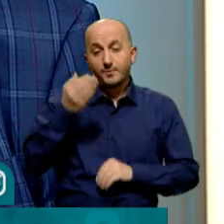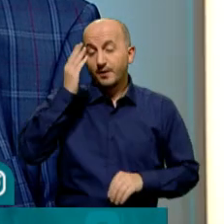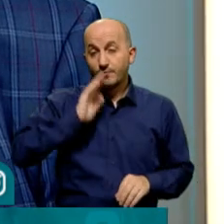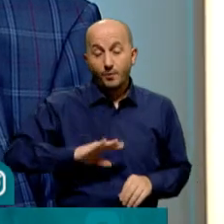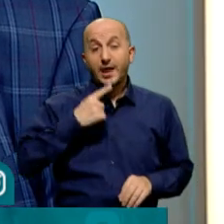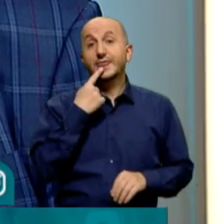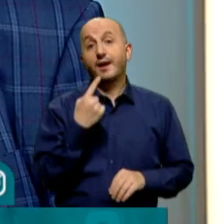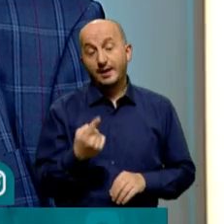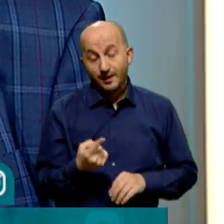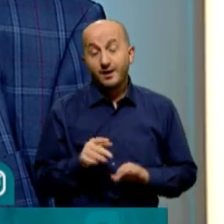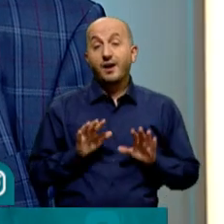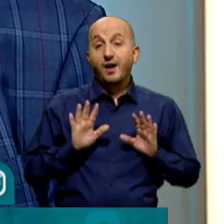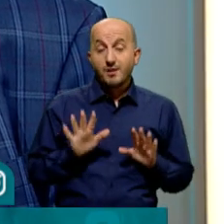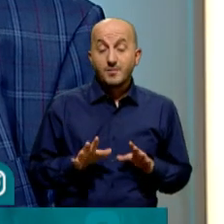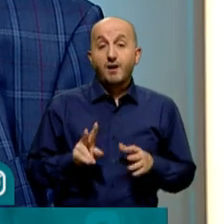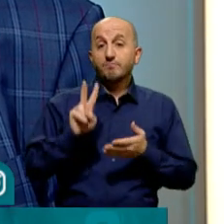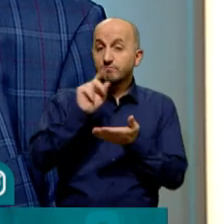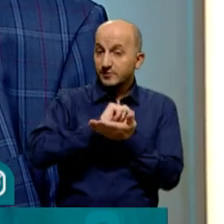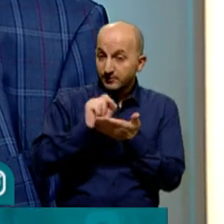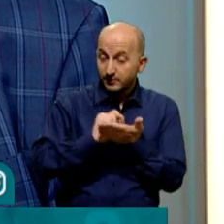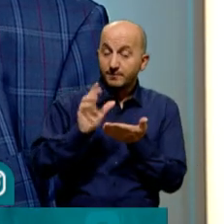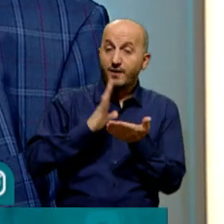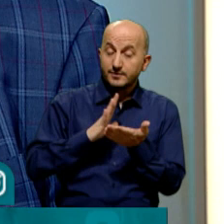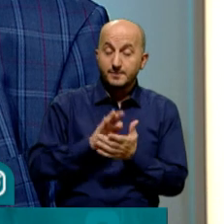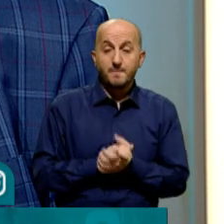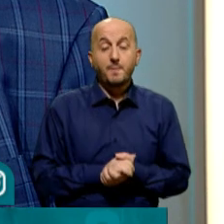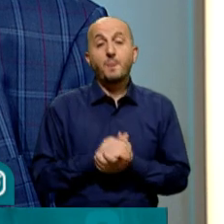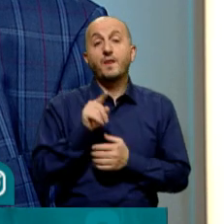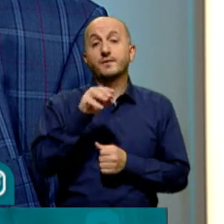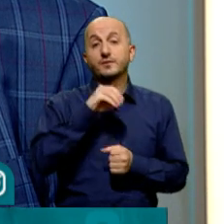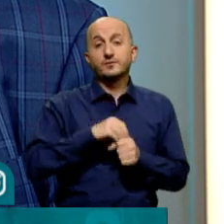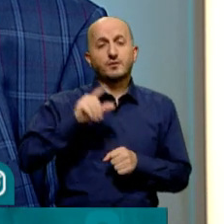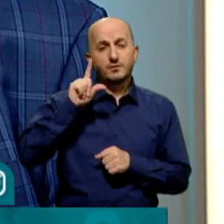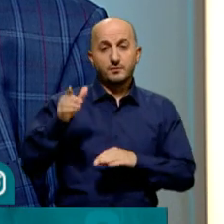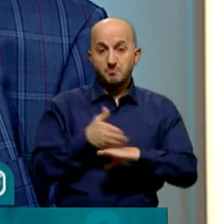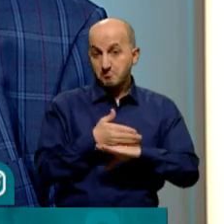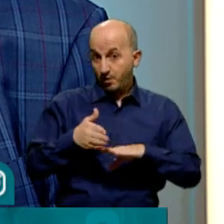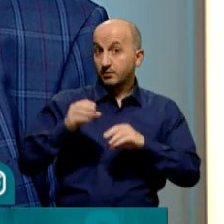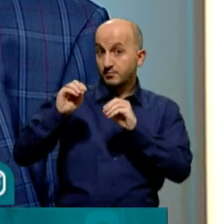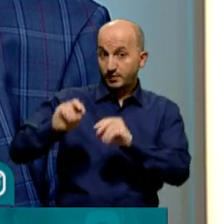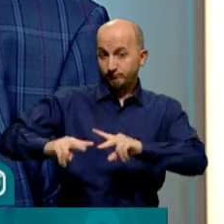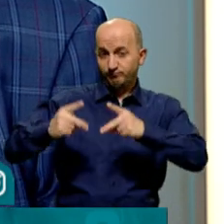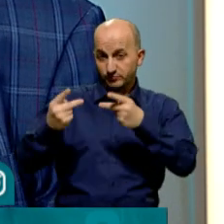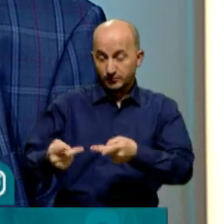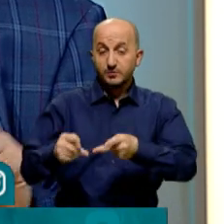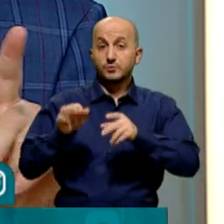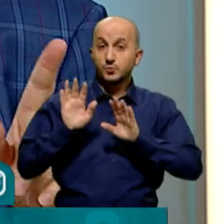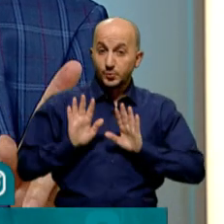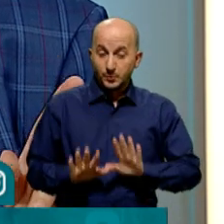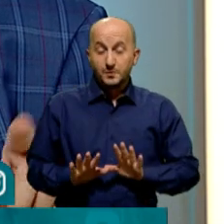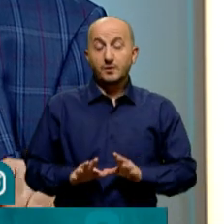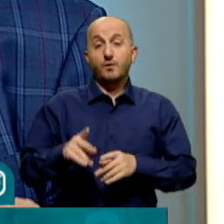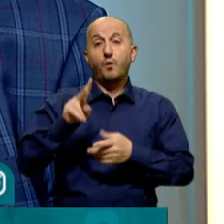derler. Ama vasiyeti var ve bunun içinde gerekli mal bırakmış ise bu durumda